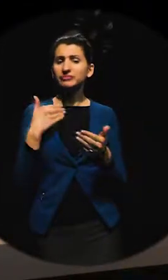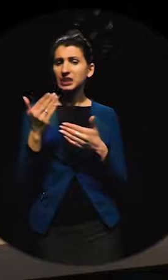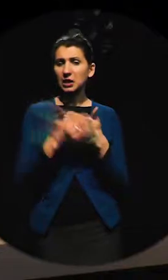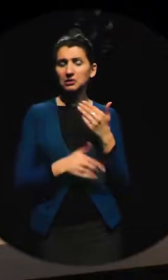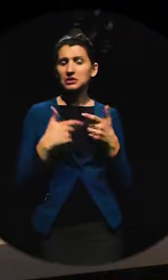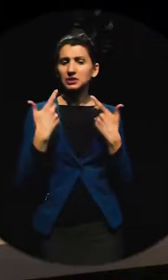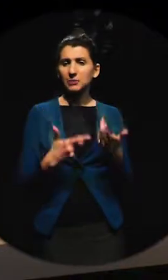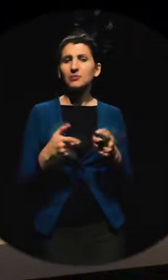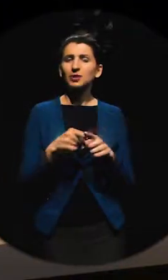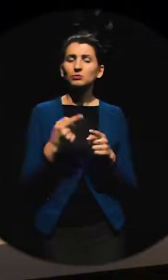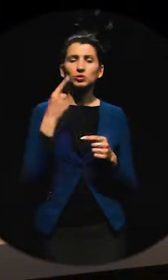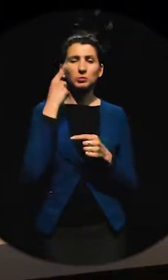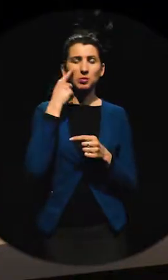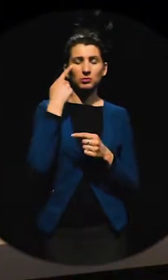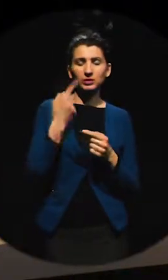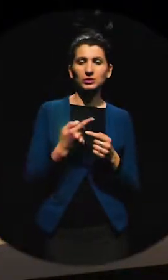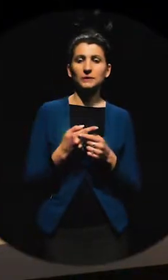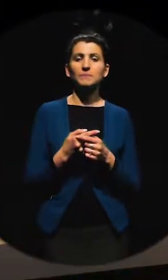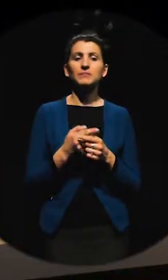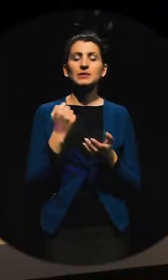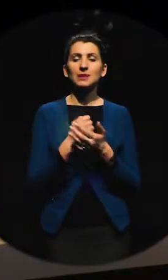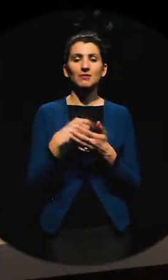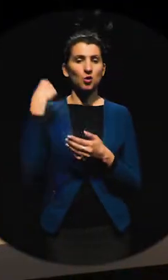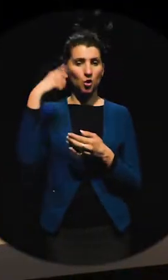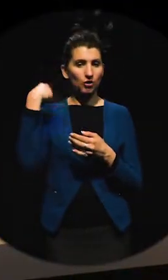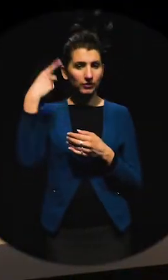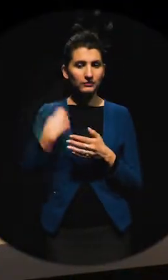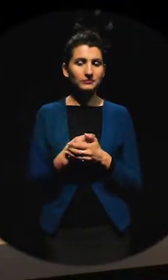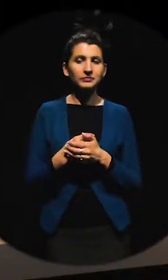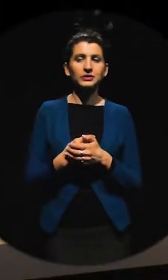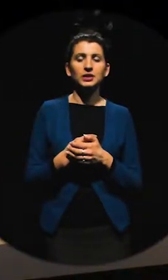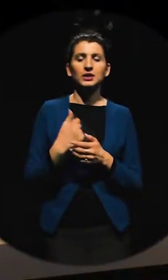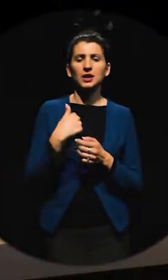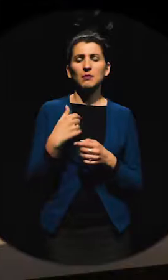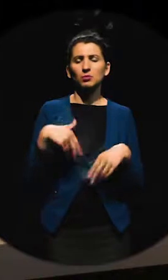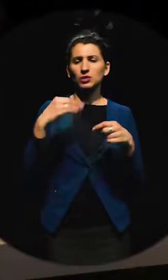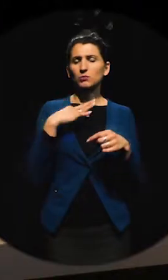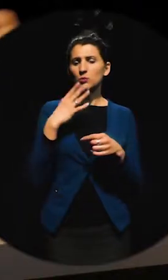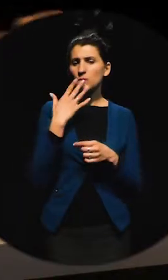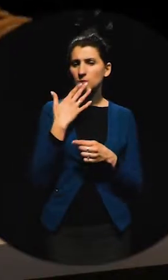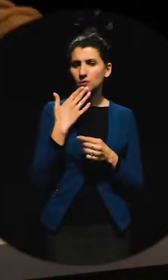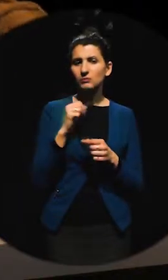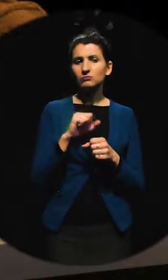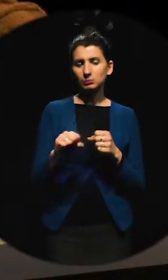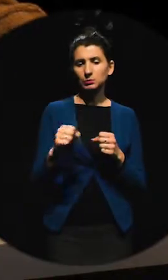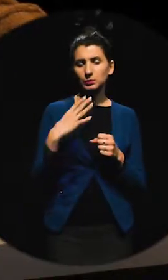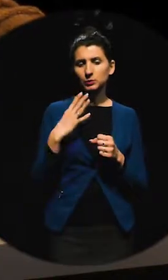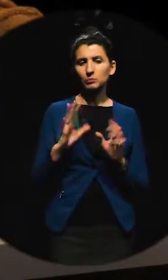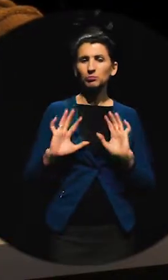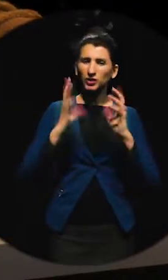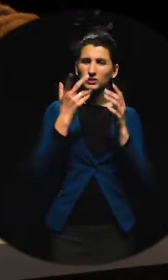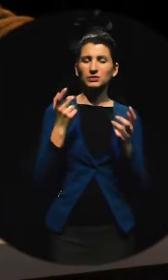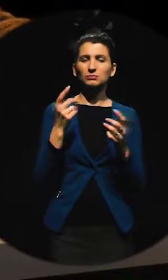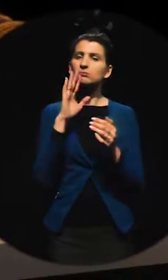tutaj wrócić do Londynu. Na samym początku powiedziałam o akcjach związanych z protestami